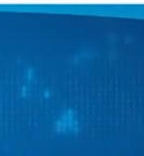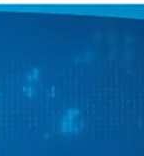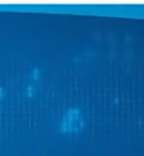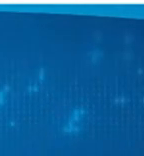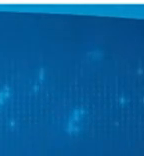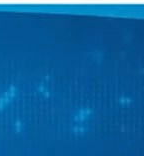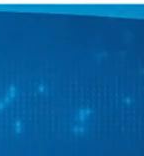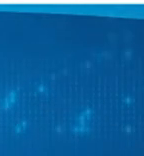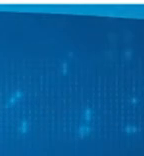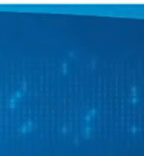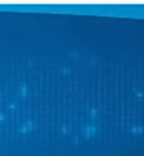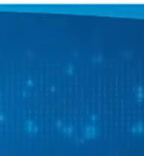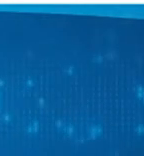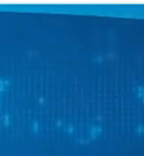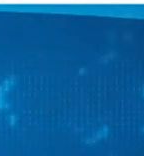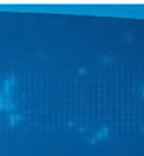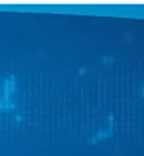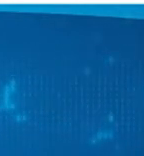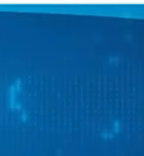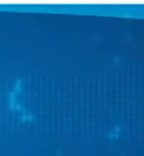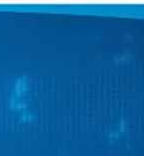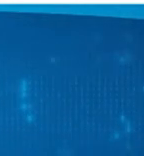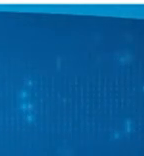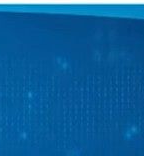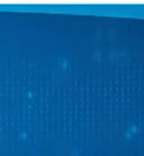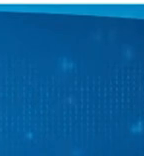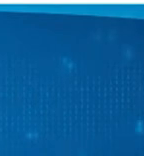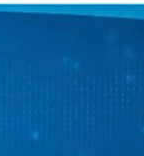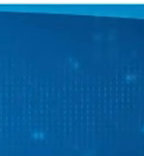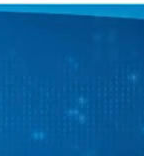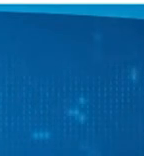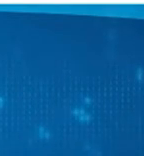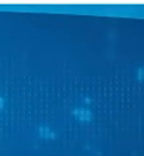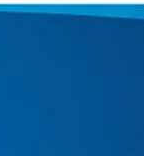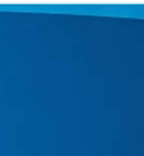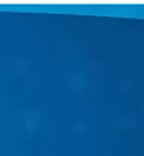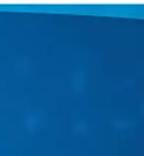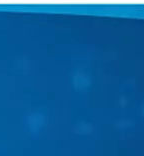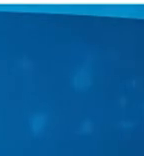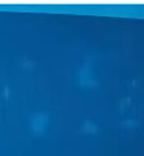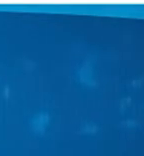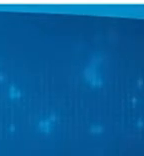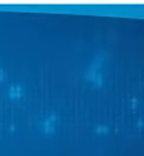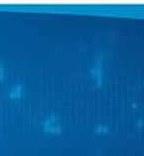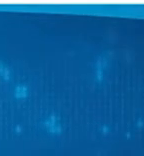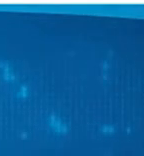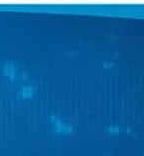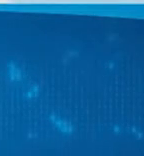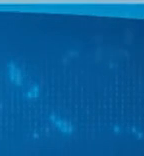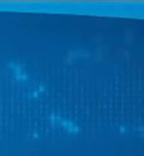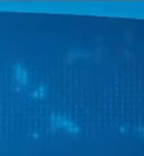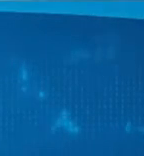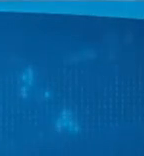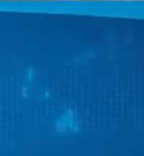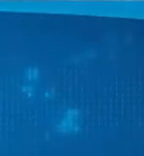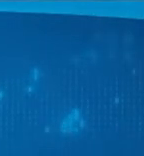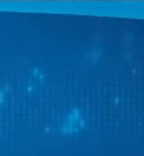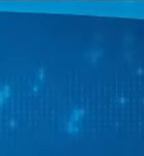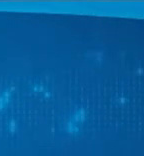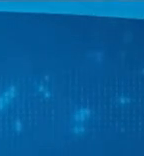mendukung prestasi mereka seperti apa, Pak Ben Hur? Ya, kami berkoordinasi dengan